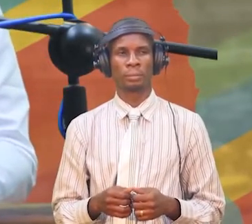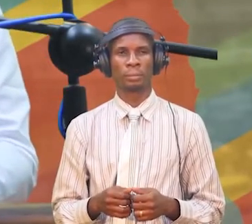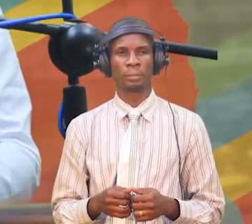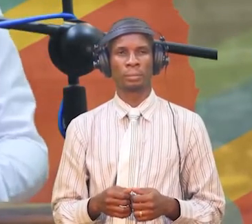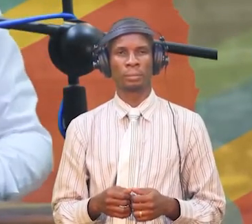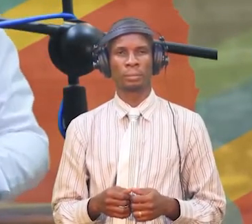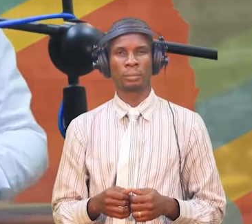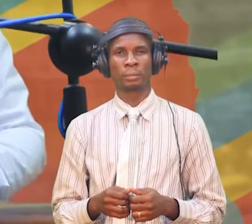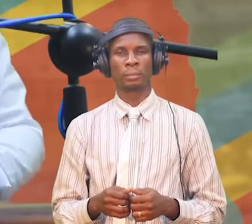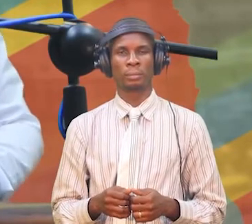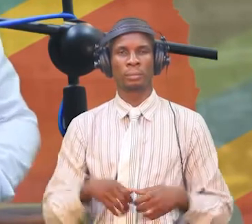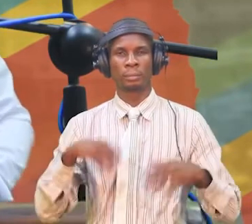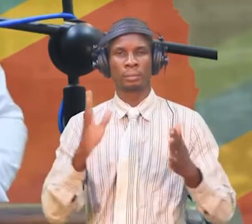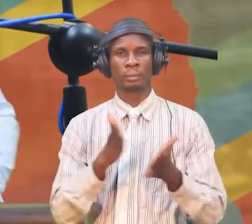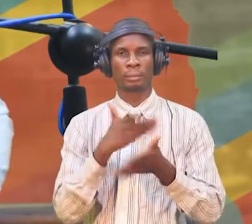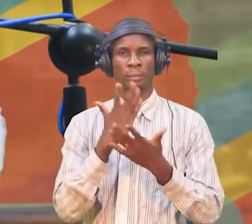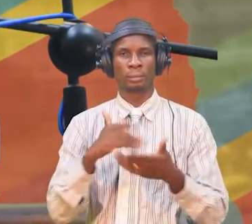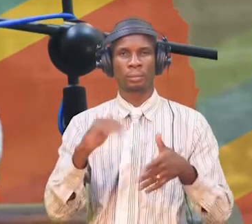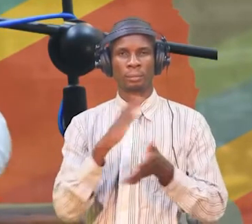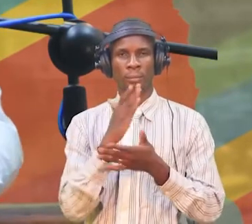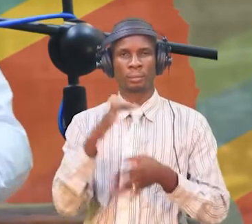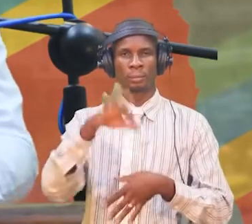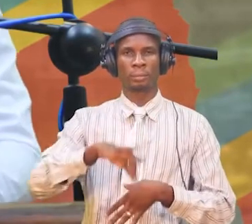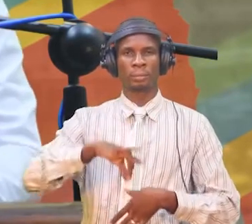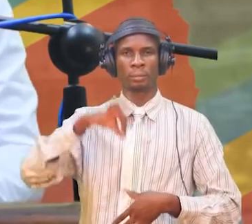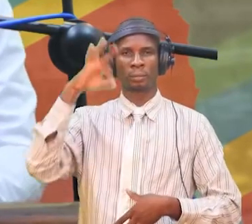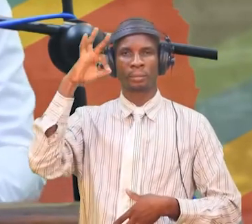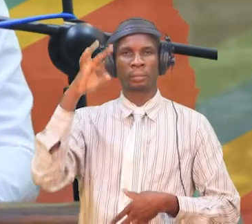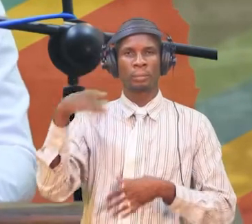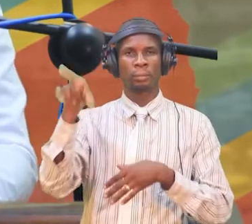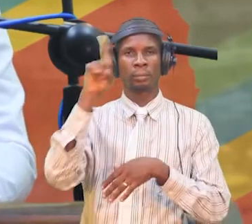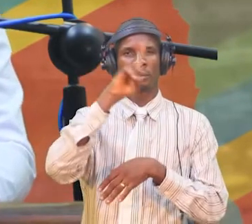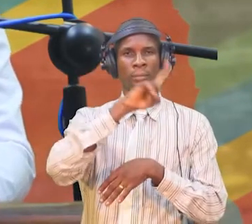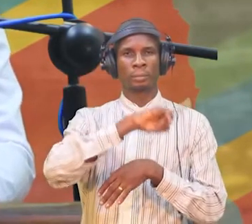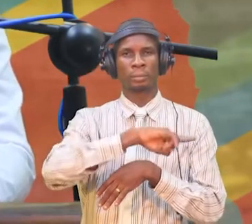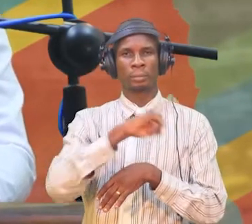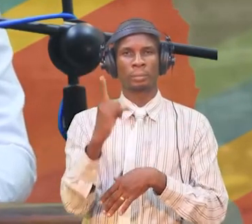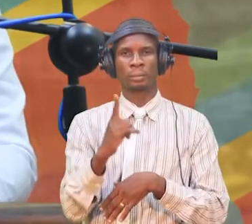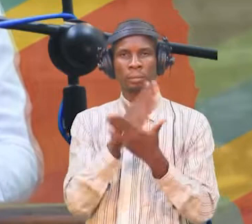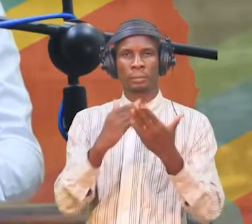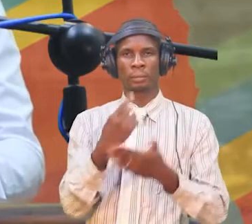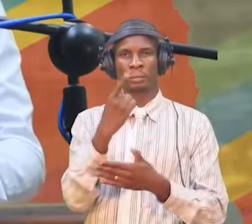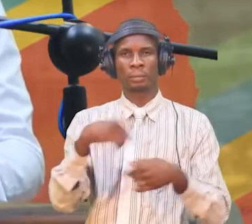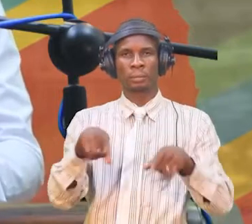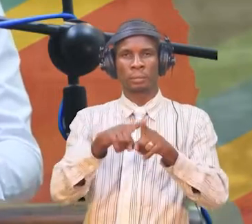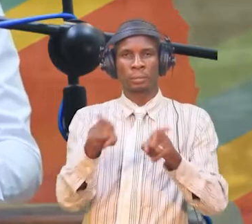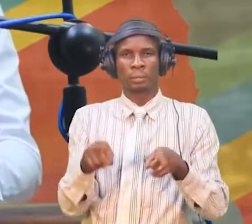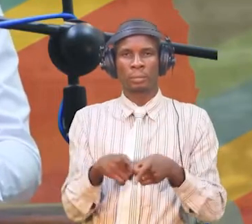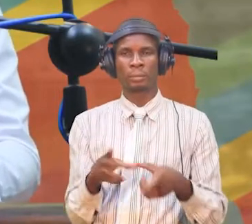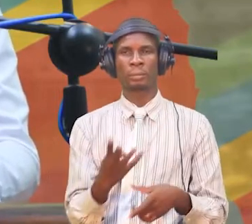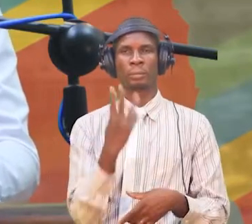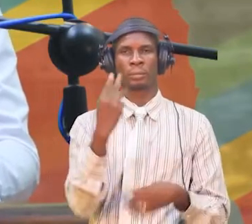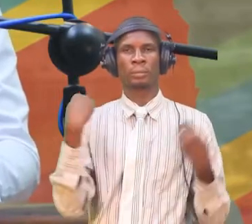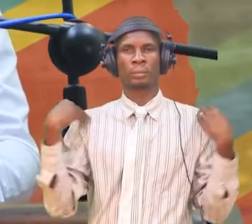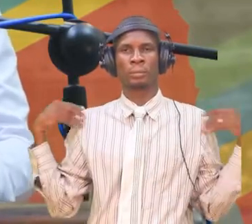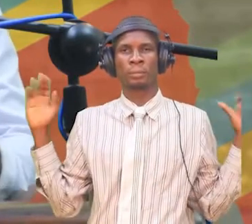Quelles sont les chorales qui sont sélectionnées pour ce jour? Maboke ya bayembi oyo bako yemba mokolo